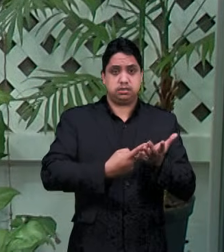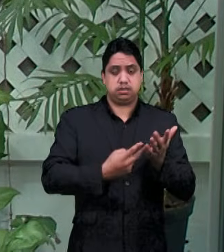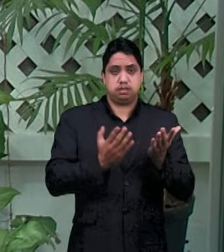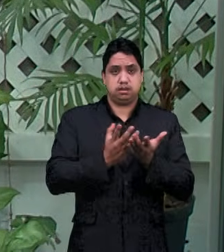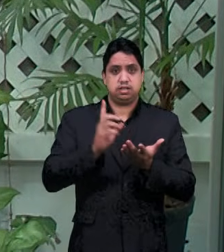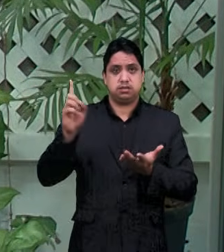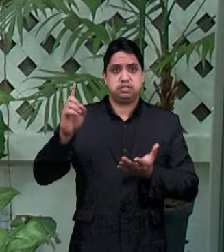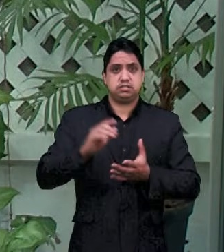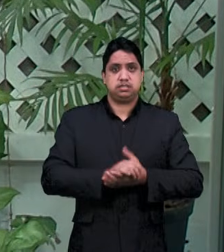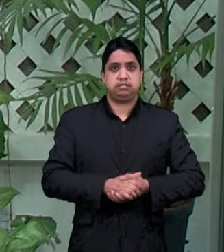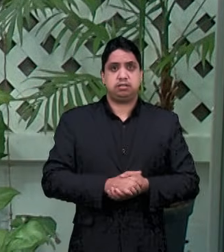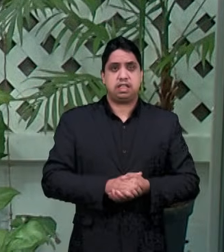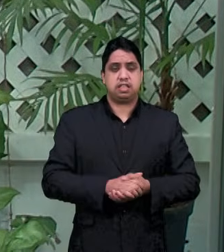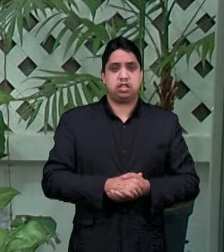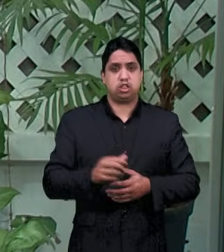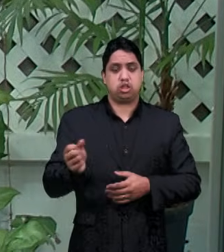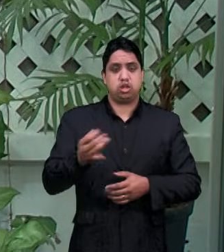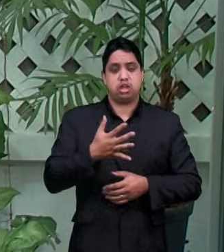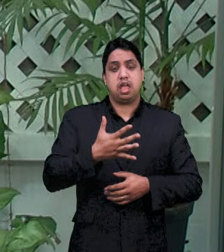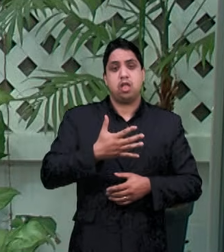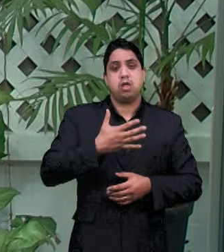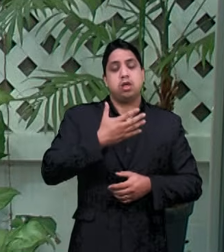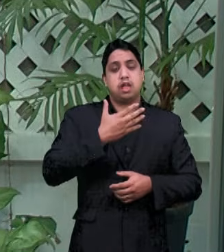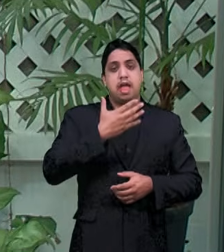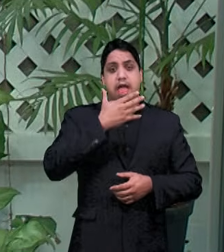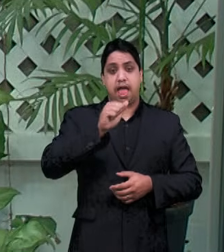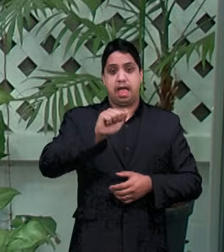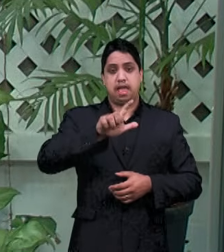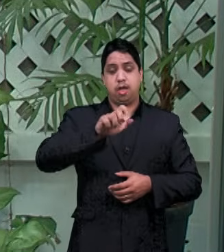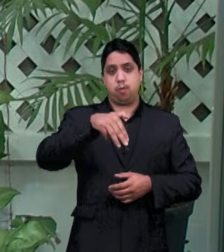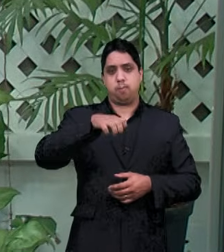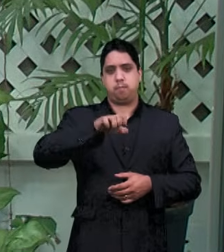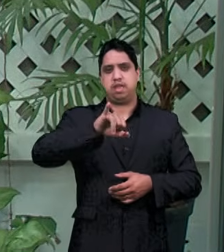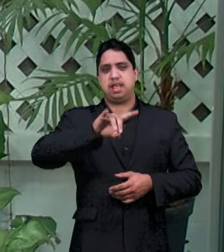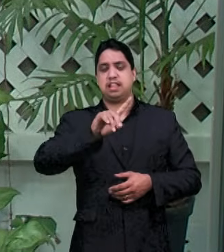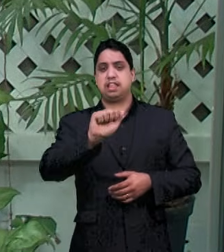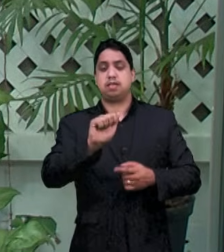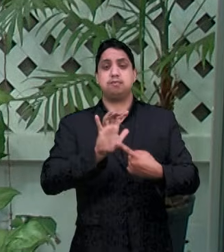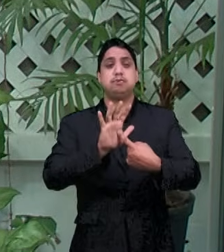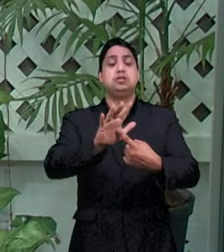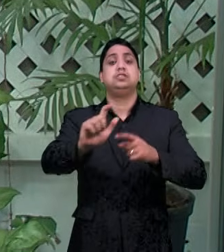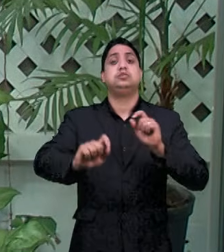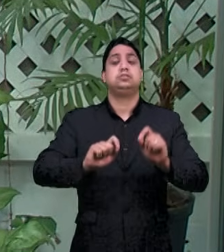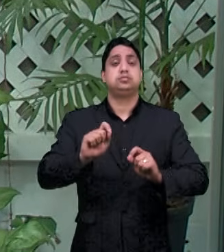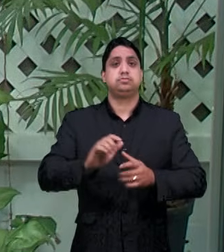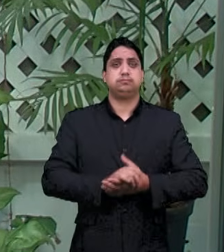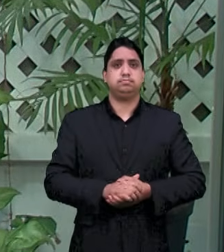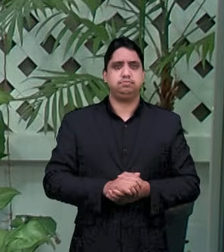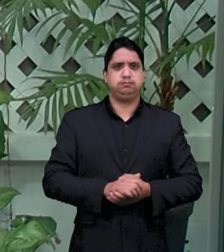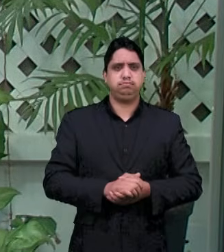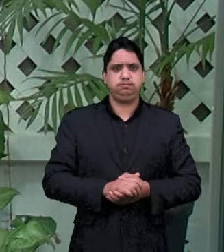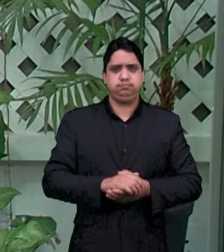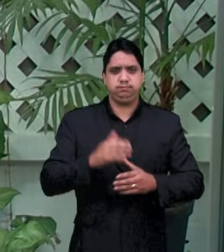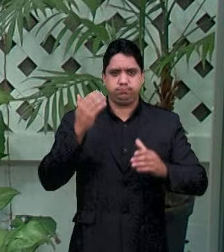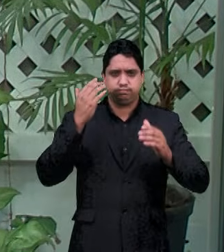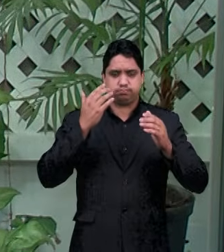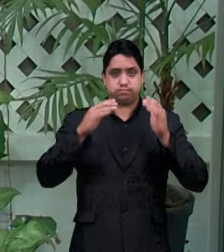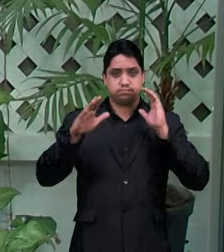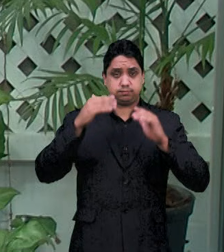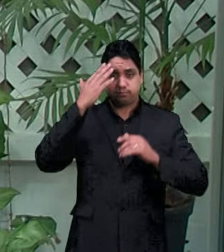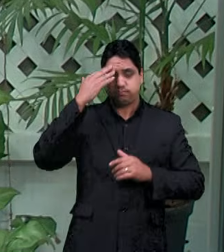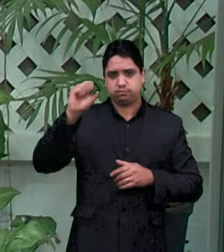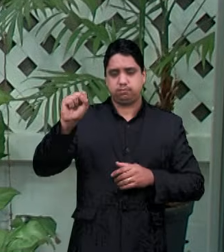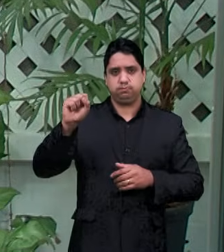c'est de revue et actualisée de Jean Almeida, qui nous dit